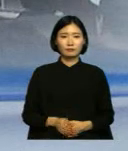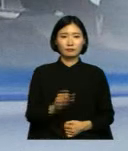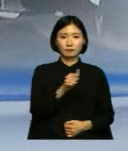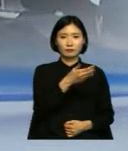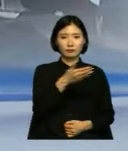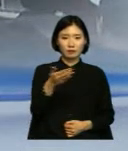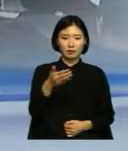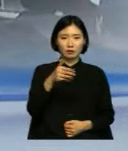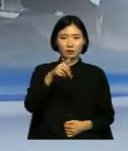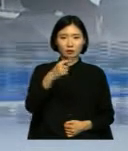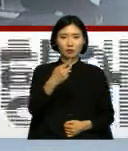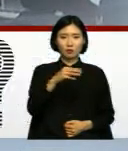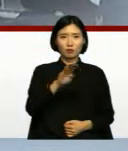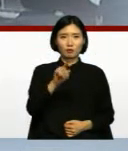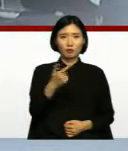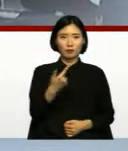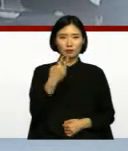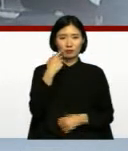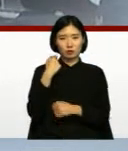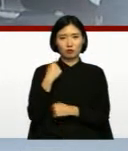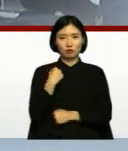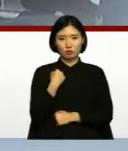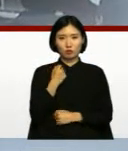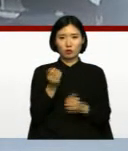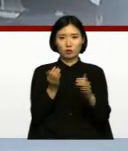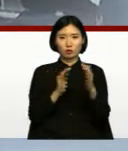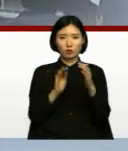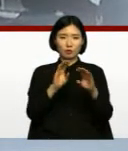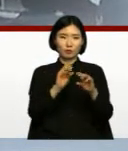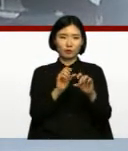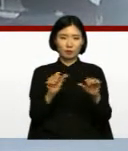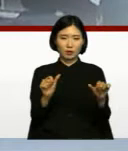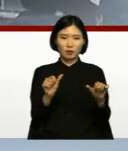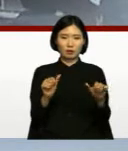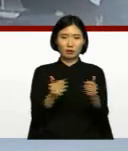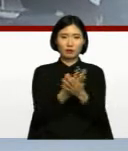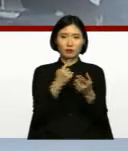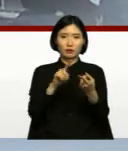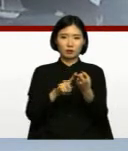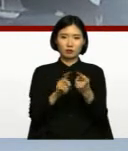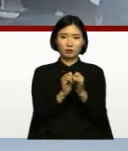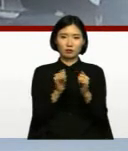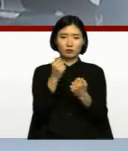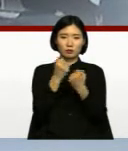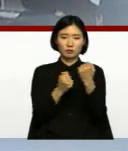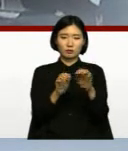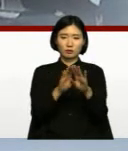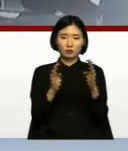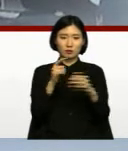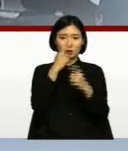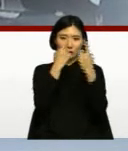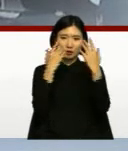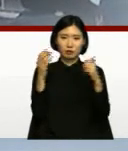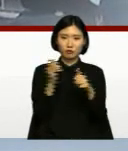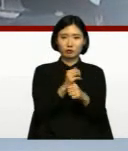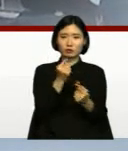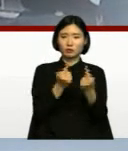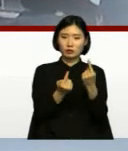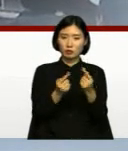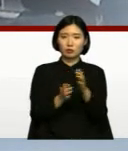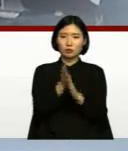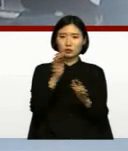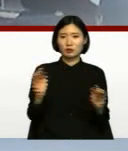하남시가 캠프 콜 번 미군 0 여직 개발 구상 안에 대해 주민 설명회를 개최했습니다 대학 유치 보다 도시개발을